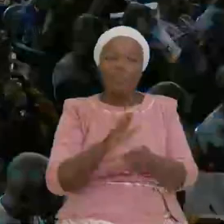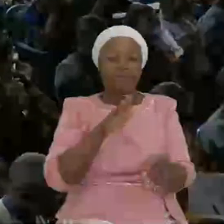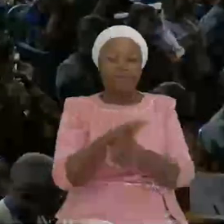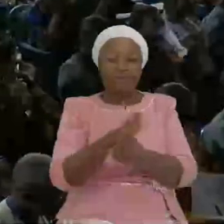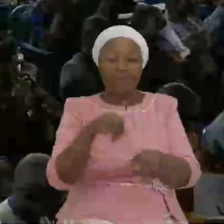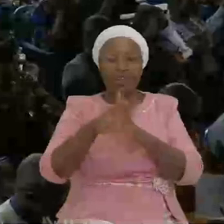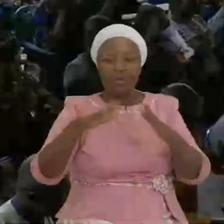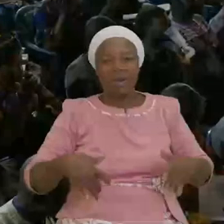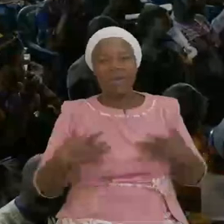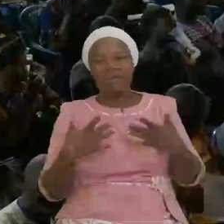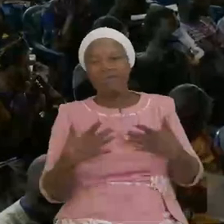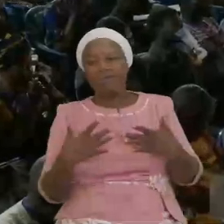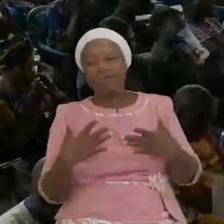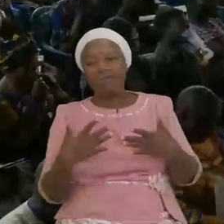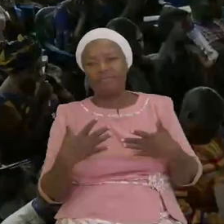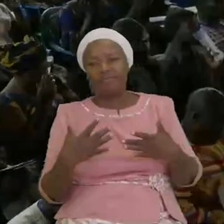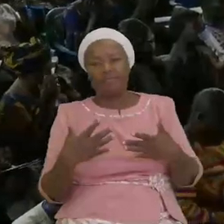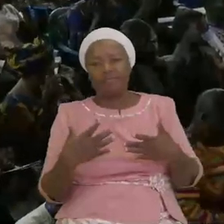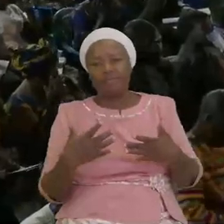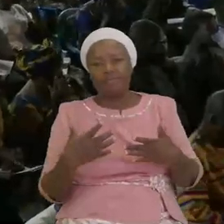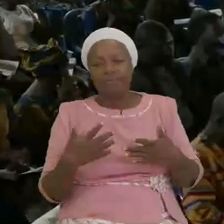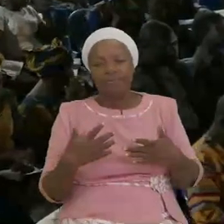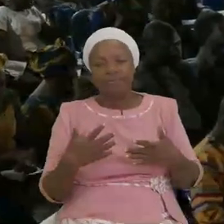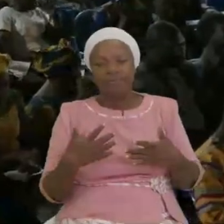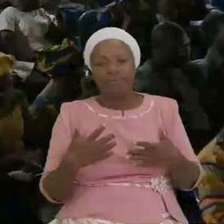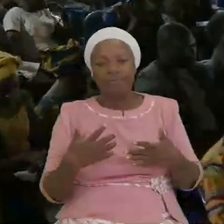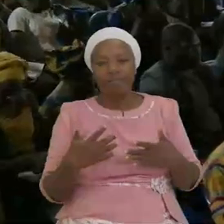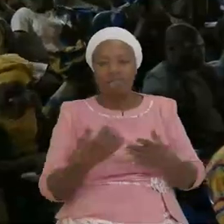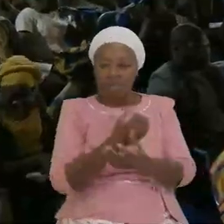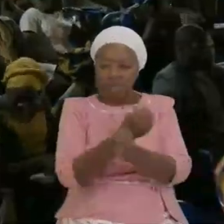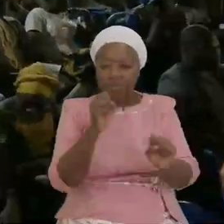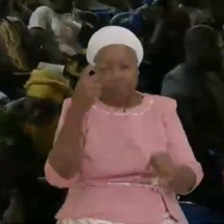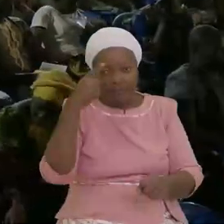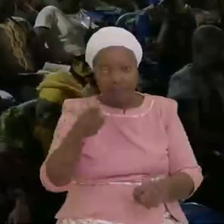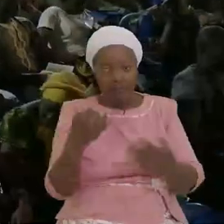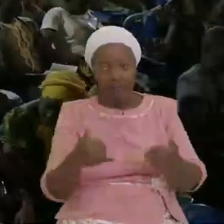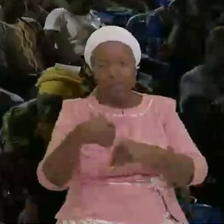vous allez voir sa promesse accomplie dans votre vie.